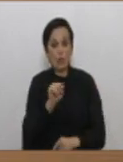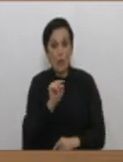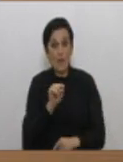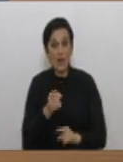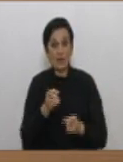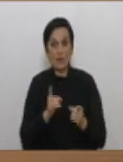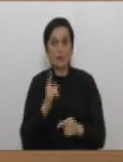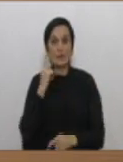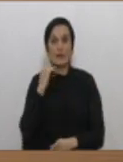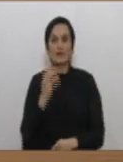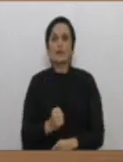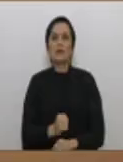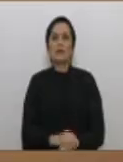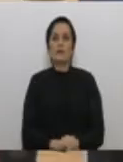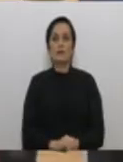რეალობას